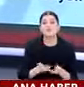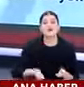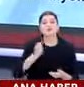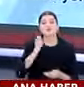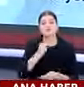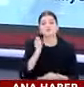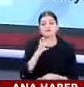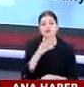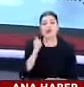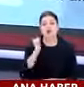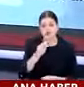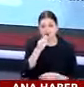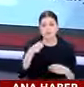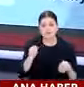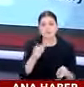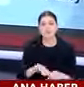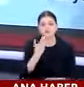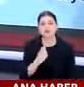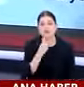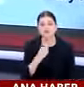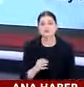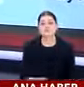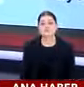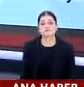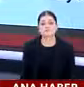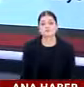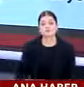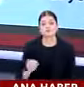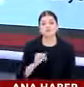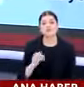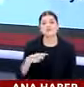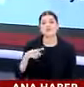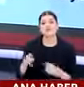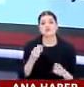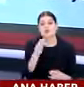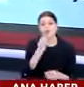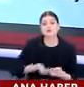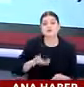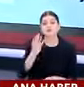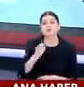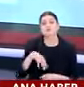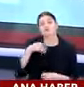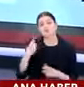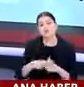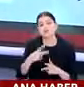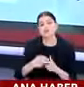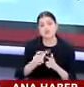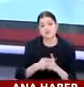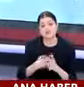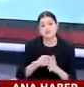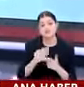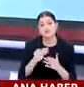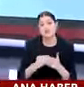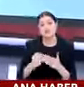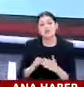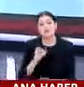her zaman tabii gıda harcaması yapıyoruz ama yekün olarak diğer kalemlerden çok daha fazla ikinci sırada kira geliyor sonra diğerleri